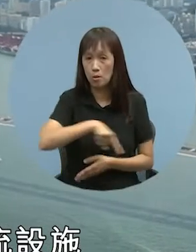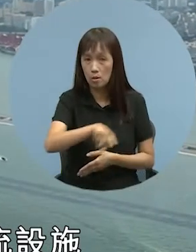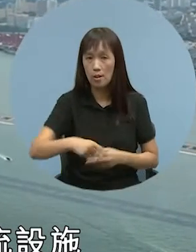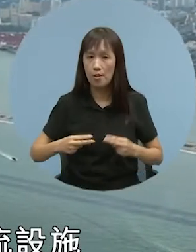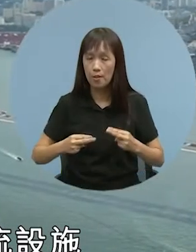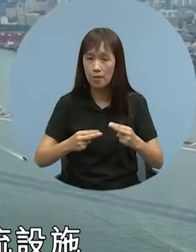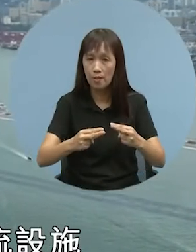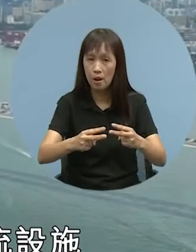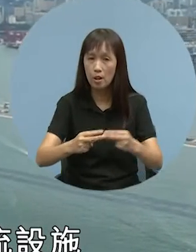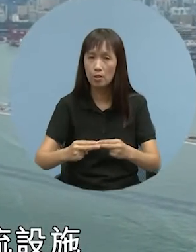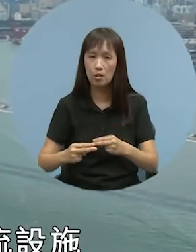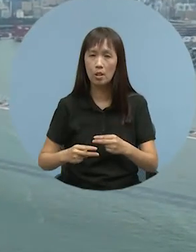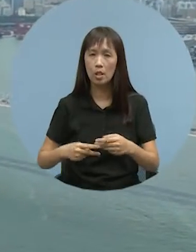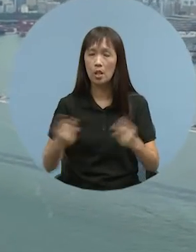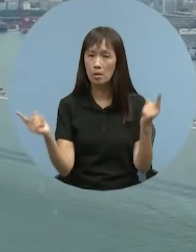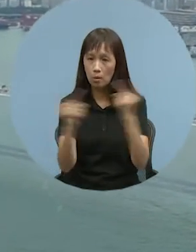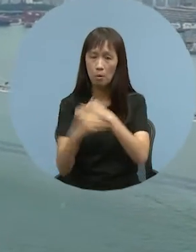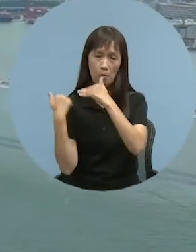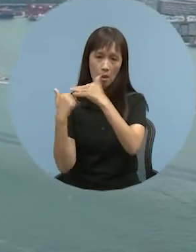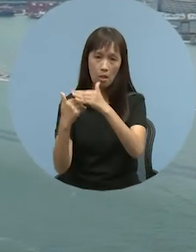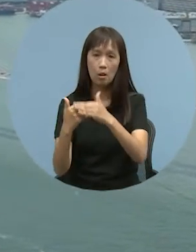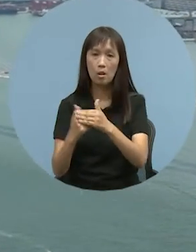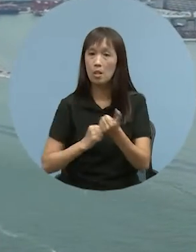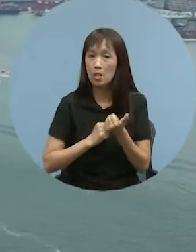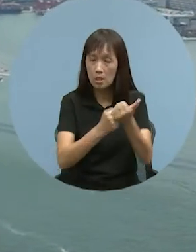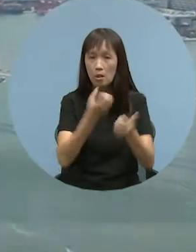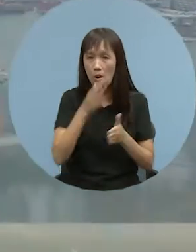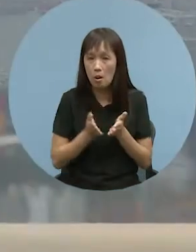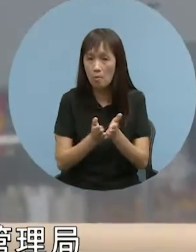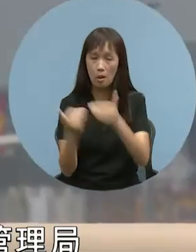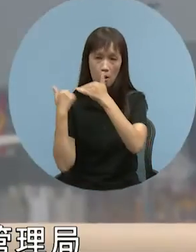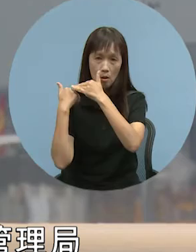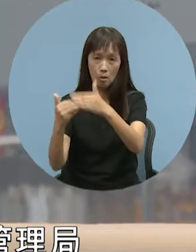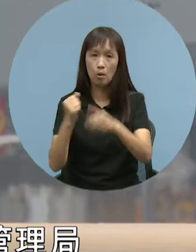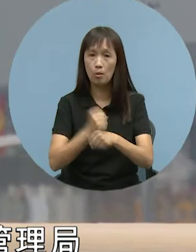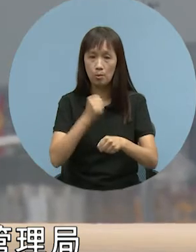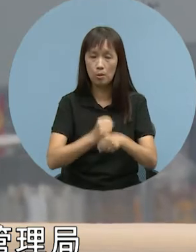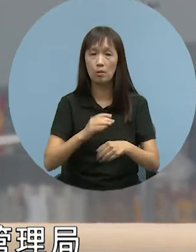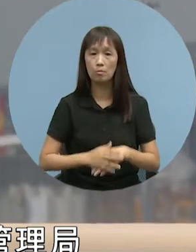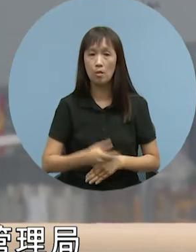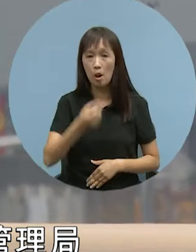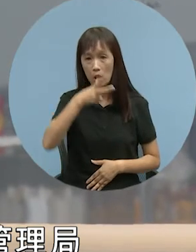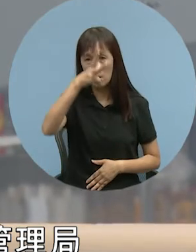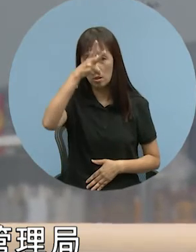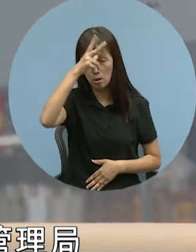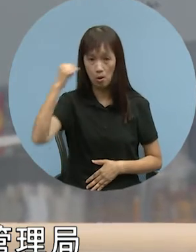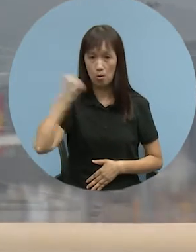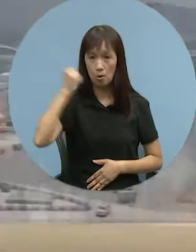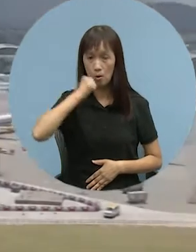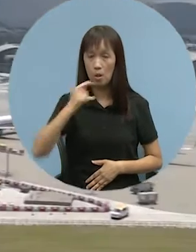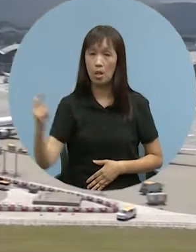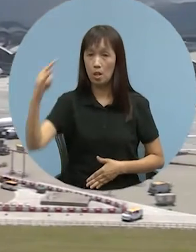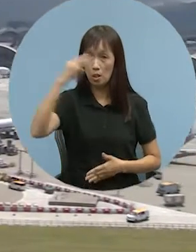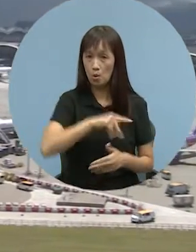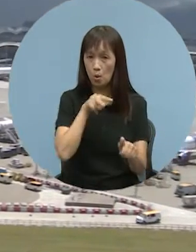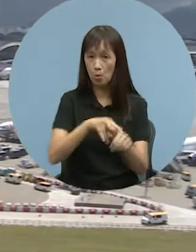勤兼现代物流设施，支援港口和物流业运作。特区政府亦都会全力协助机场管理局加